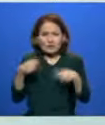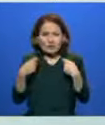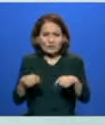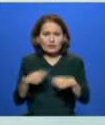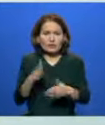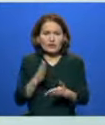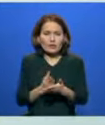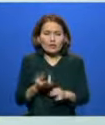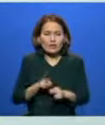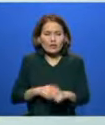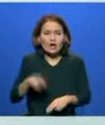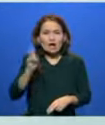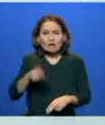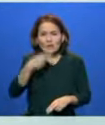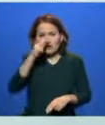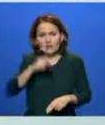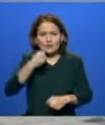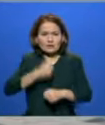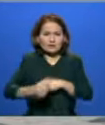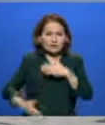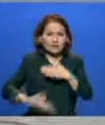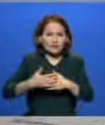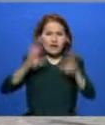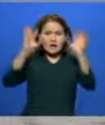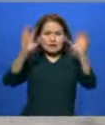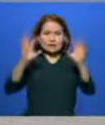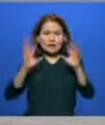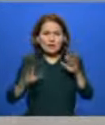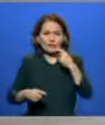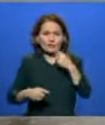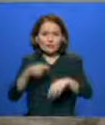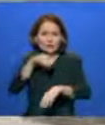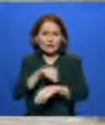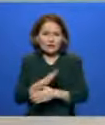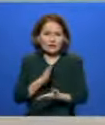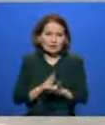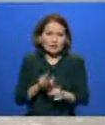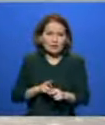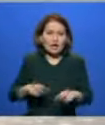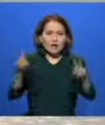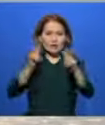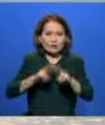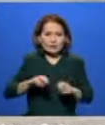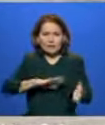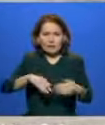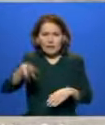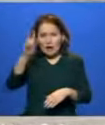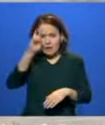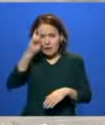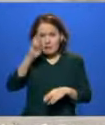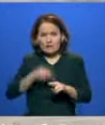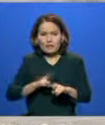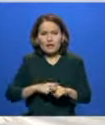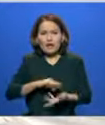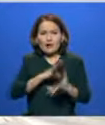төңірегінде жерлерге өз бетінше иелік ету сияқты заң талаптарын өрескел бұзу деректері анықталды. Осы тексерістерден соң мемлекет иелігіне